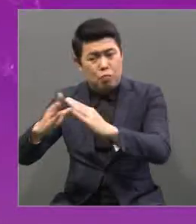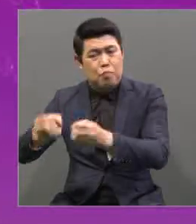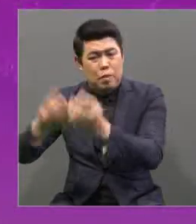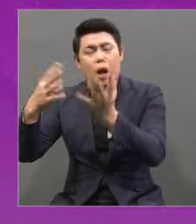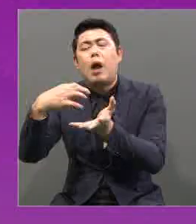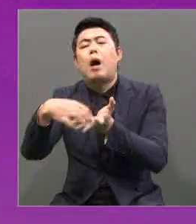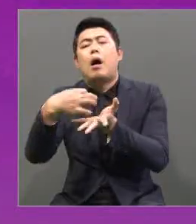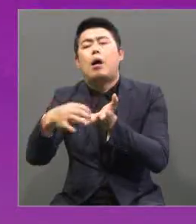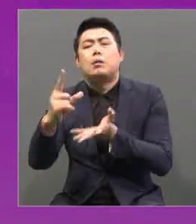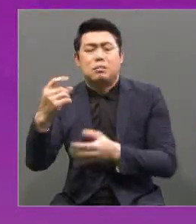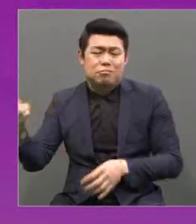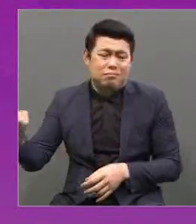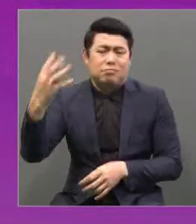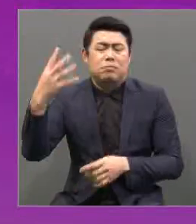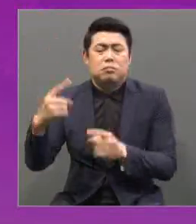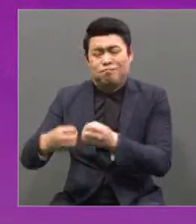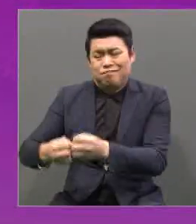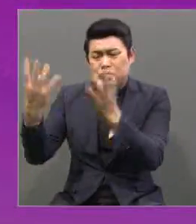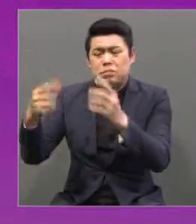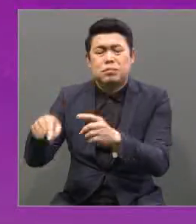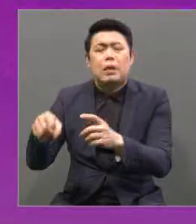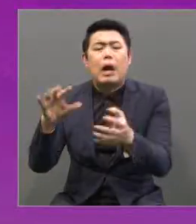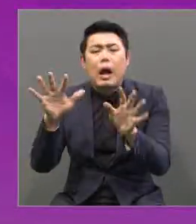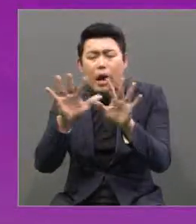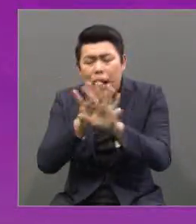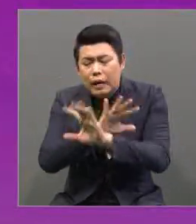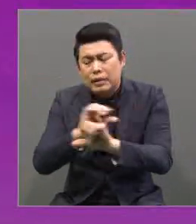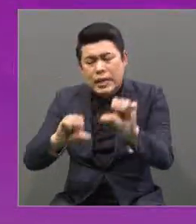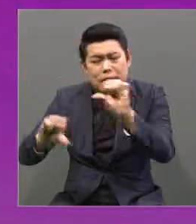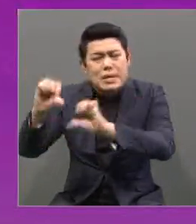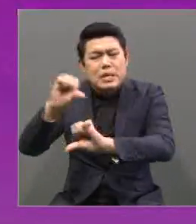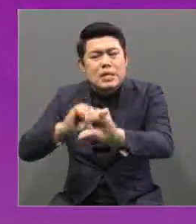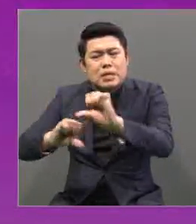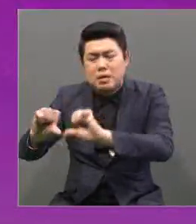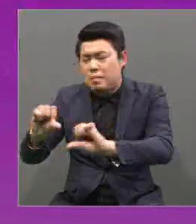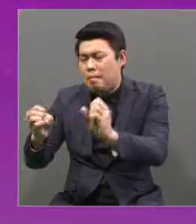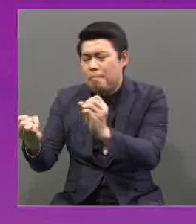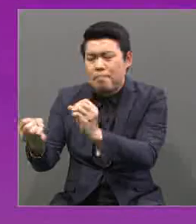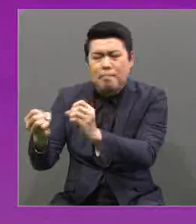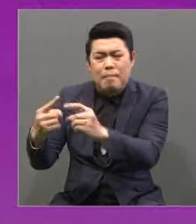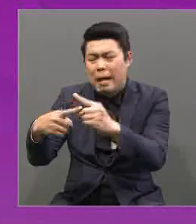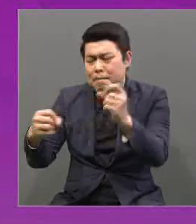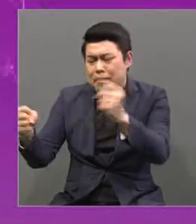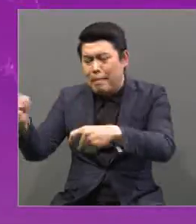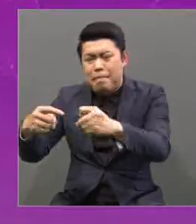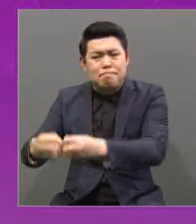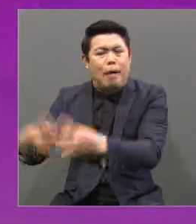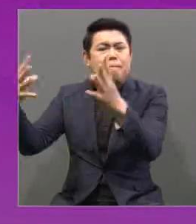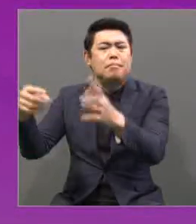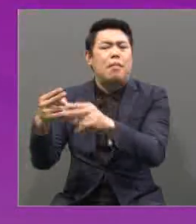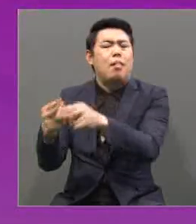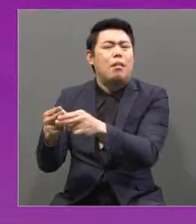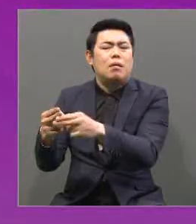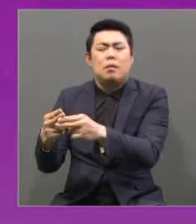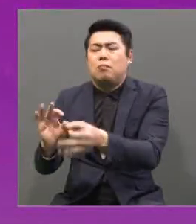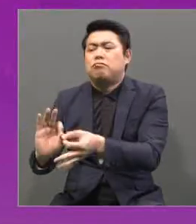เบิดยืนยันนะคะว่าเสียงที่ได้ยินดังตูมตามเนี่ยเป็นสารเคมีที่มันทำปฏิกิริยา เป็นกรดดินประสิวเฉยๆ ใช่แล้